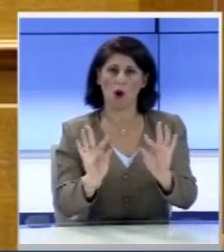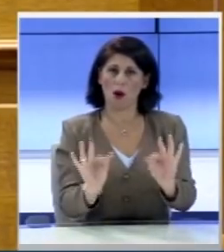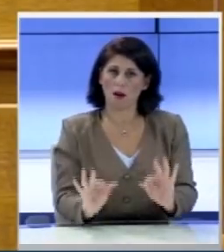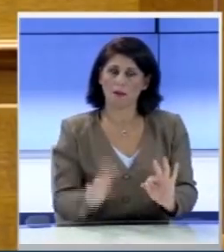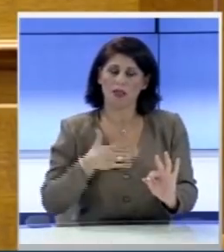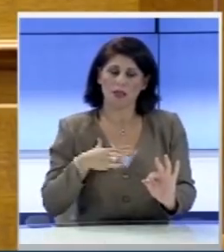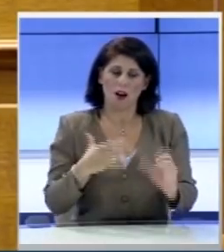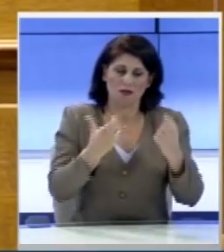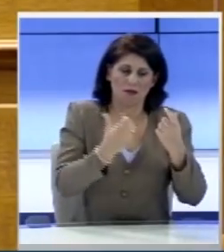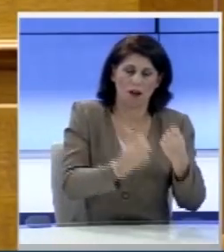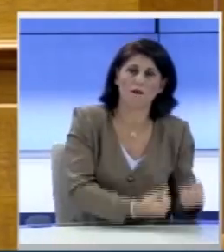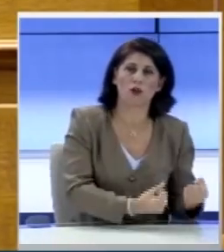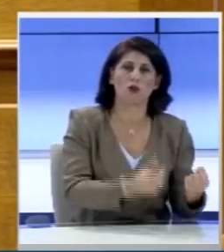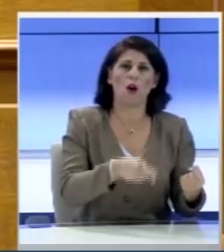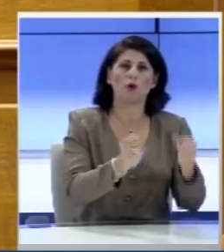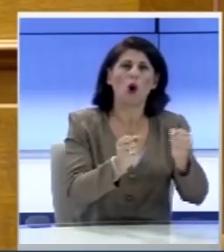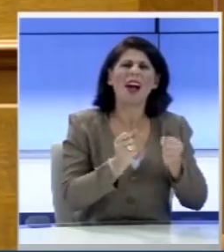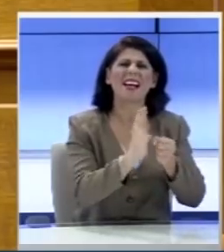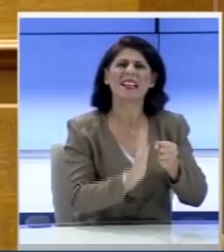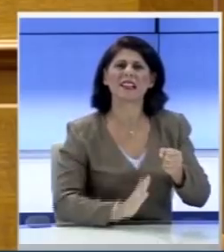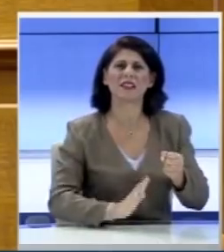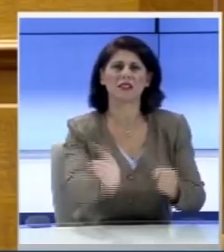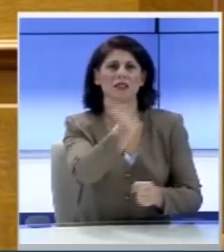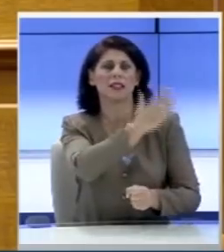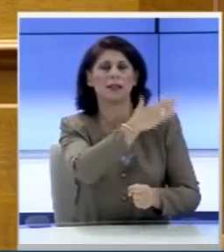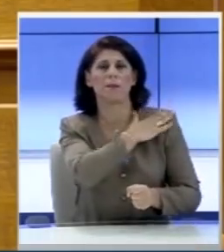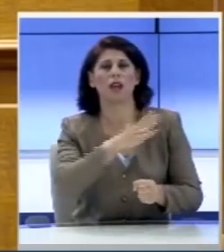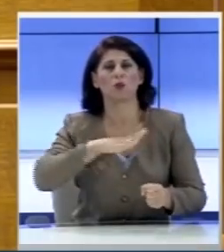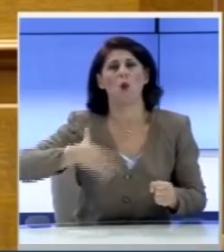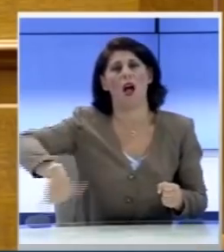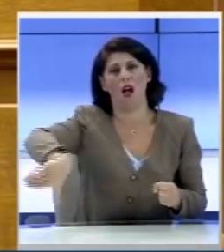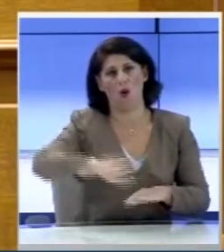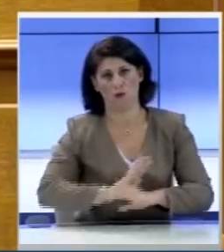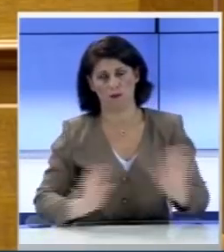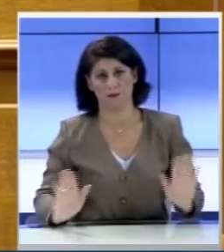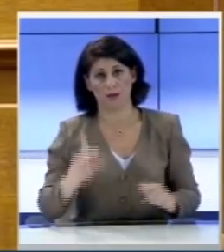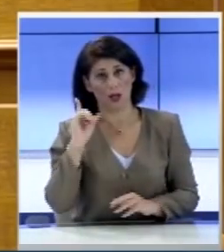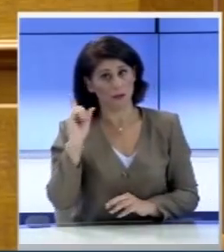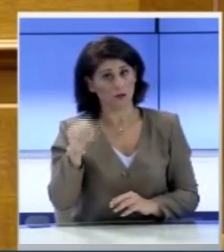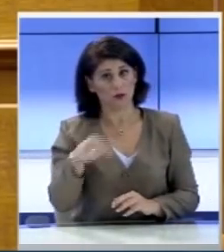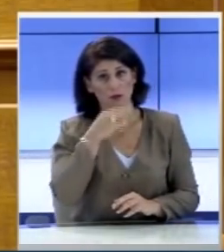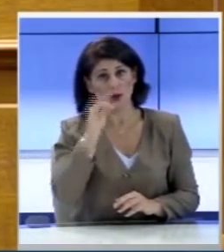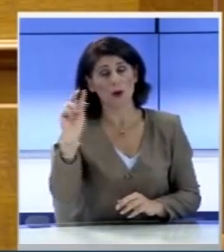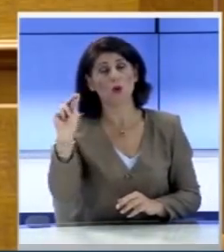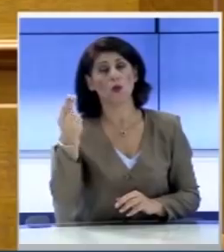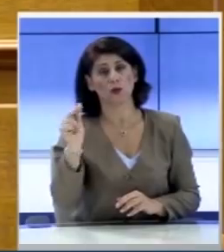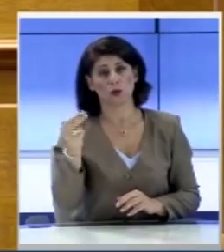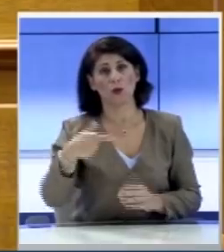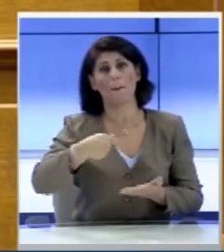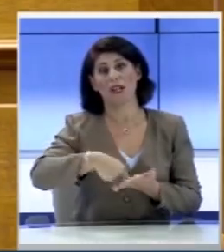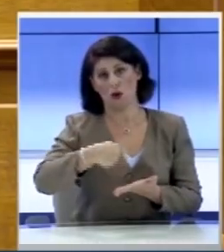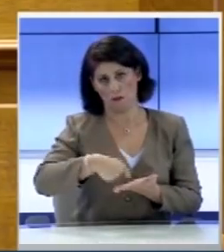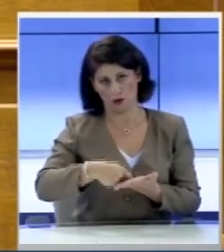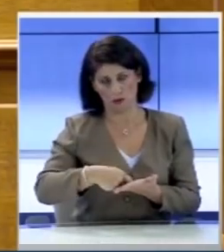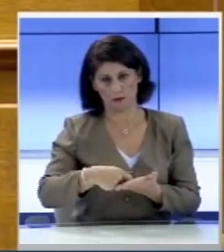φορτώσουν την κρίση στις πλάτες του λαού. Έχουμε και λέμε, πρώτο, για παράδειγμα, στη λεγόμενη κουλτούρα